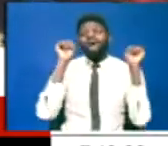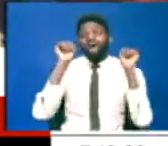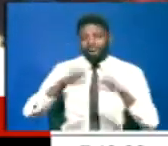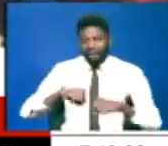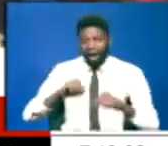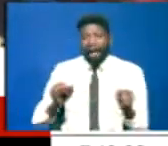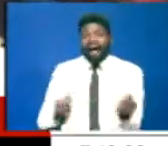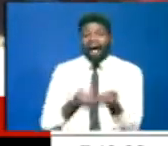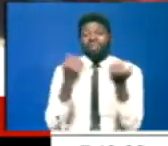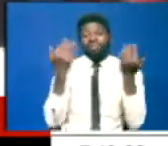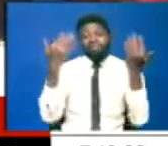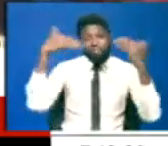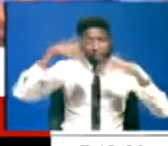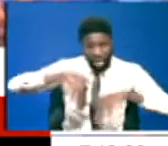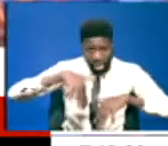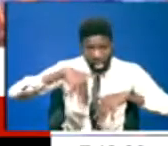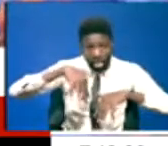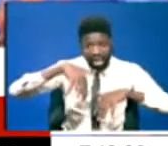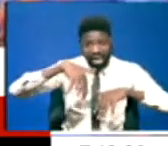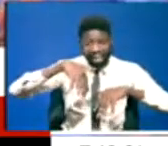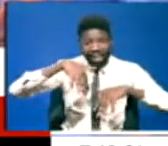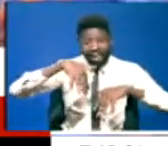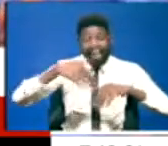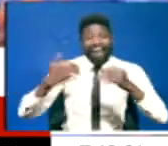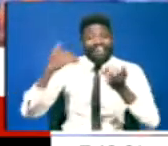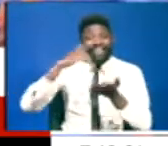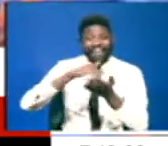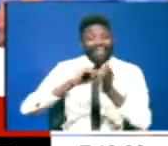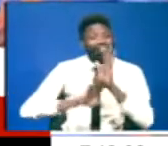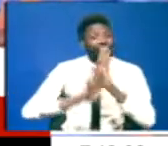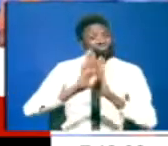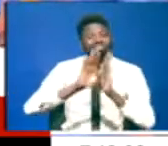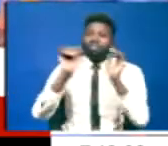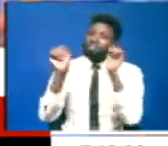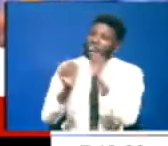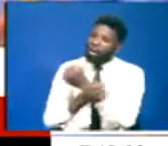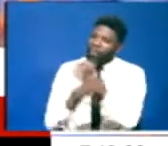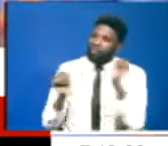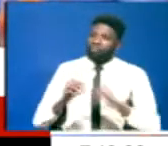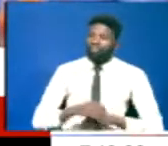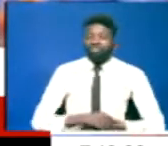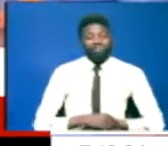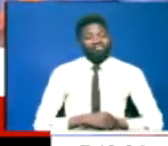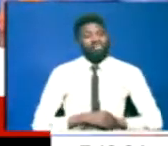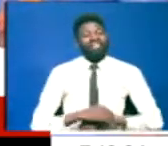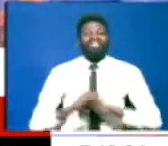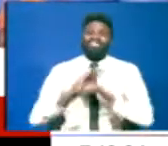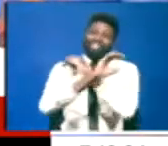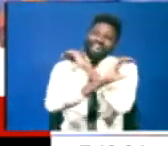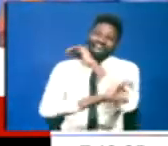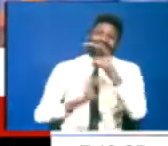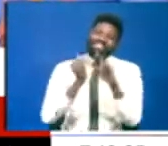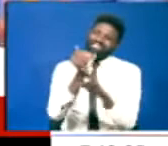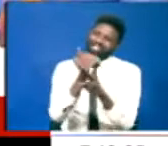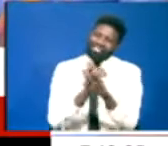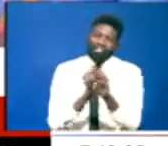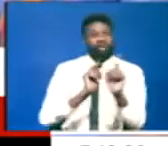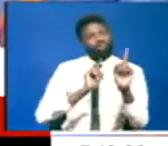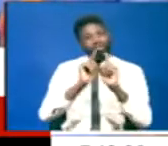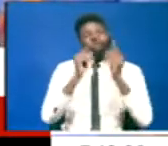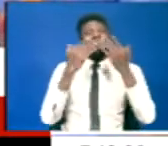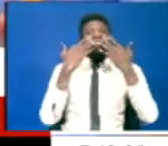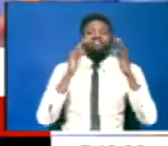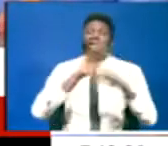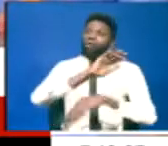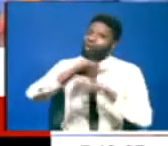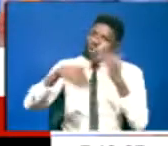tukianguka hatutatoka karne hii. And the country has spoken. Na nchi nzima imeamka. Hatuna